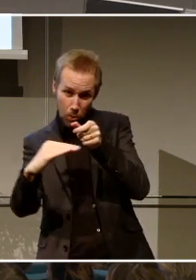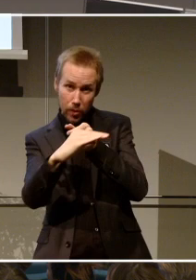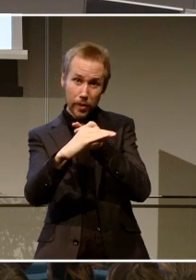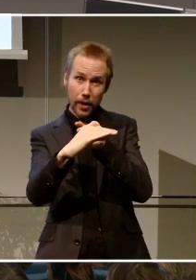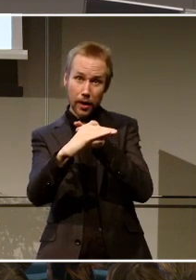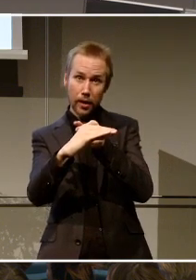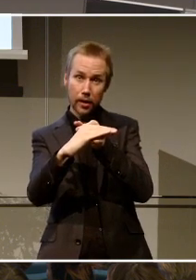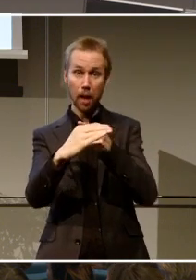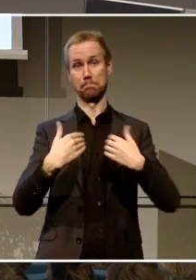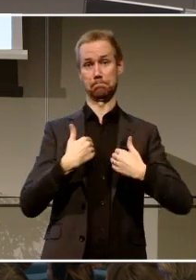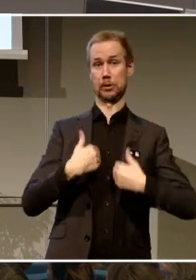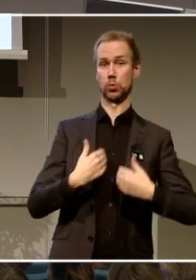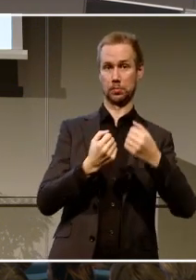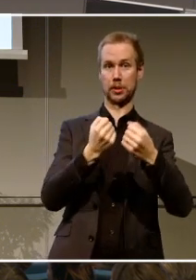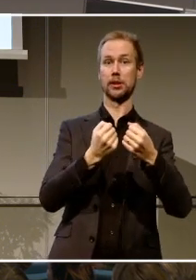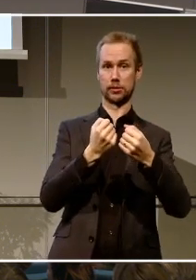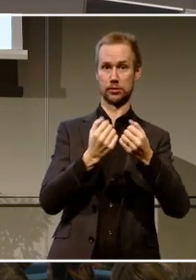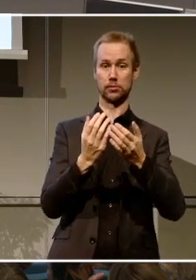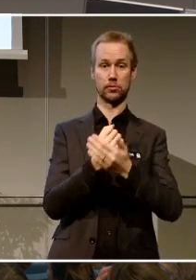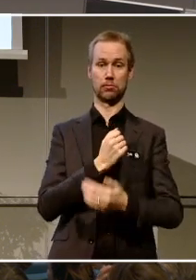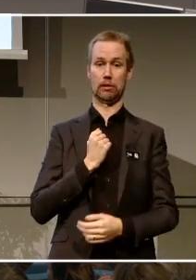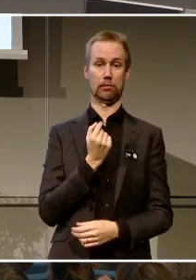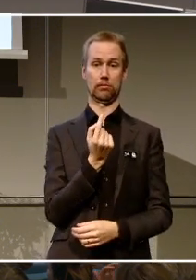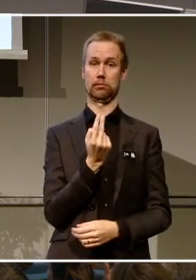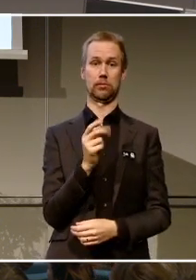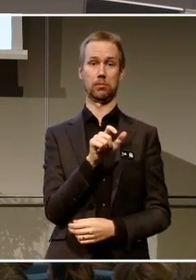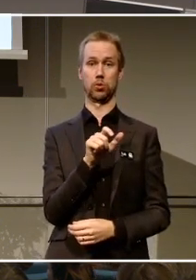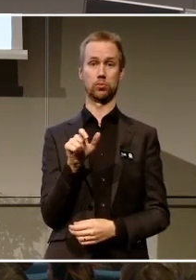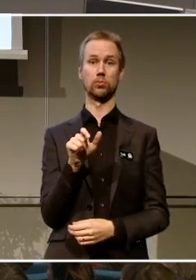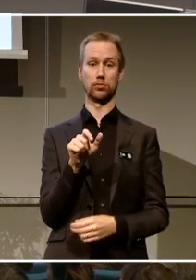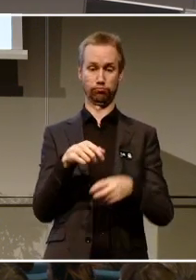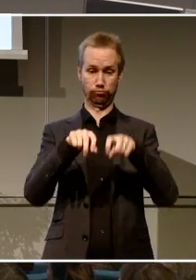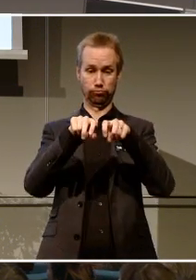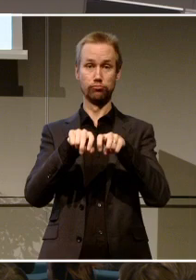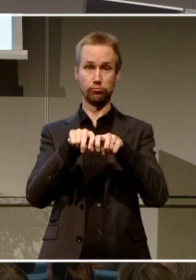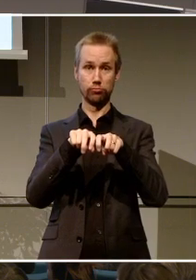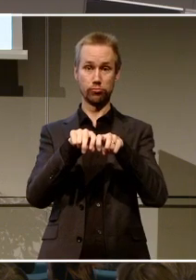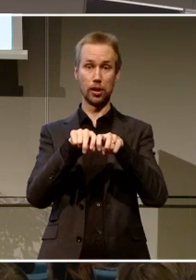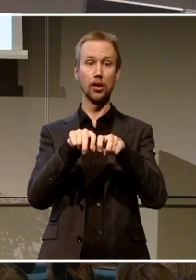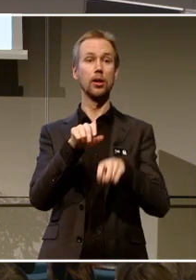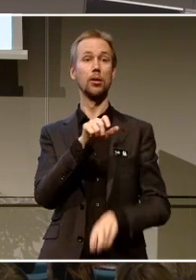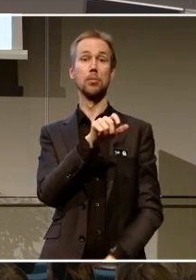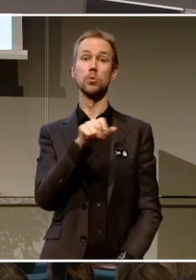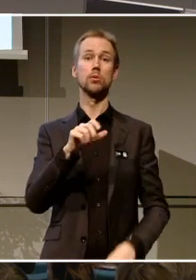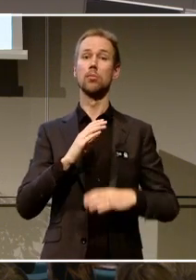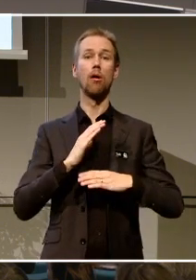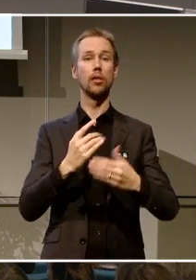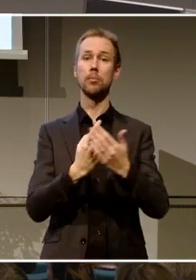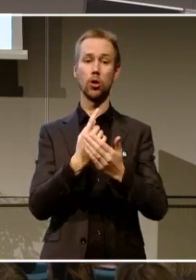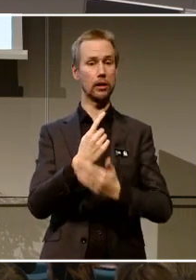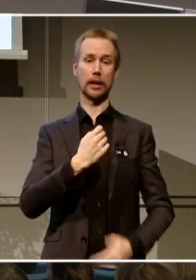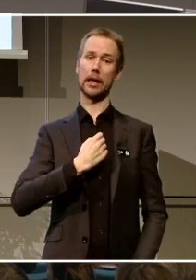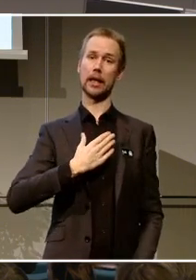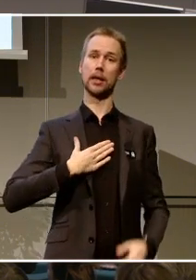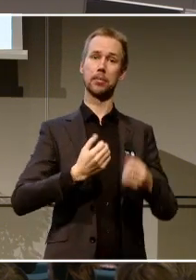den personbilen, som bara bär ett par personer. De människor som inte hade resurser att åka i en egen bil, utan